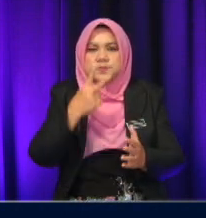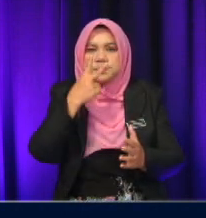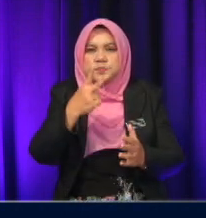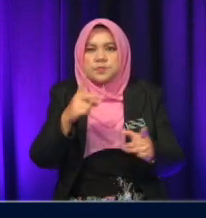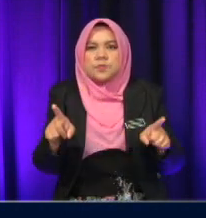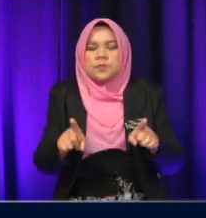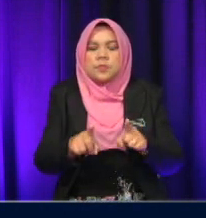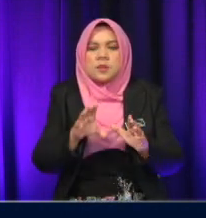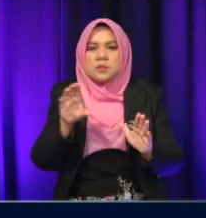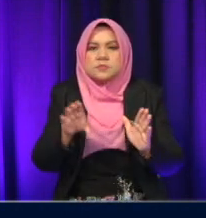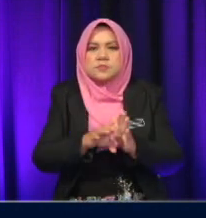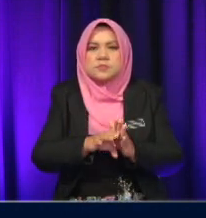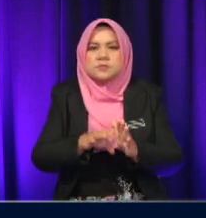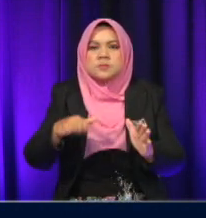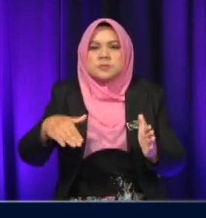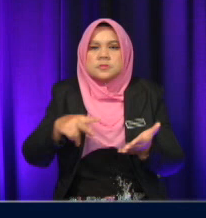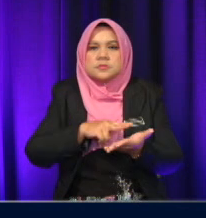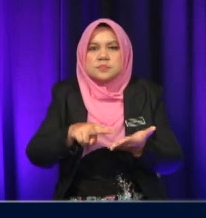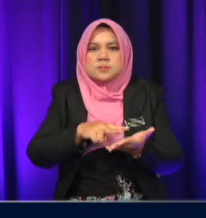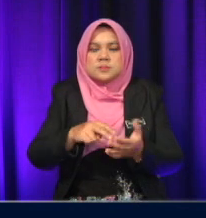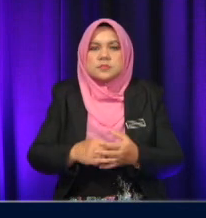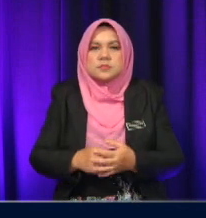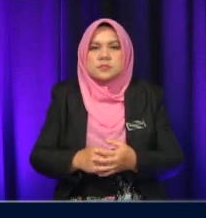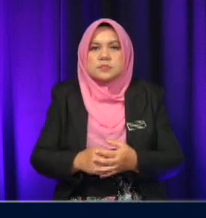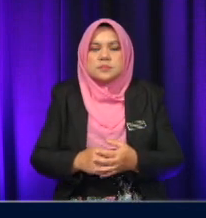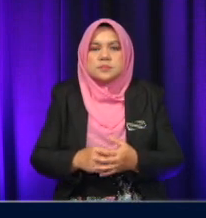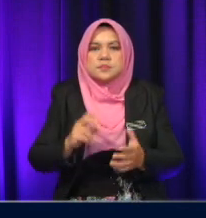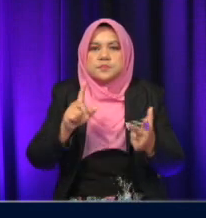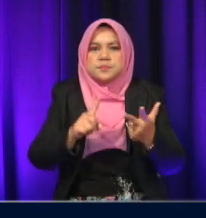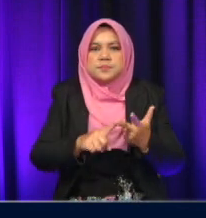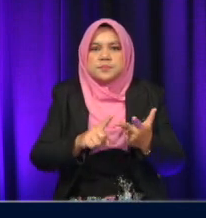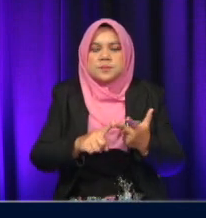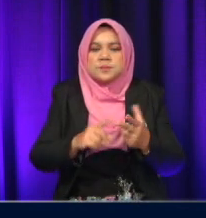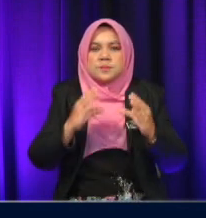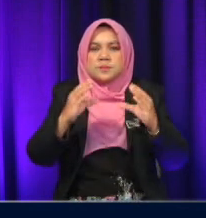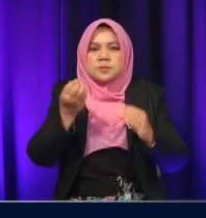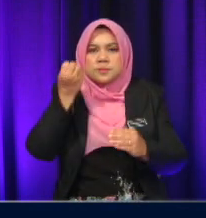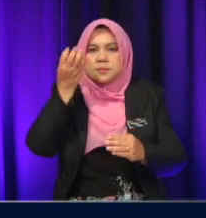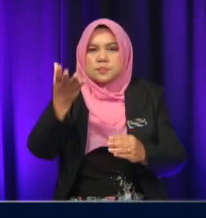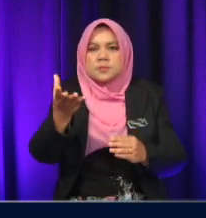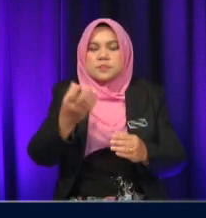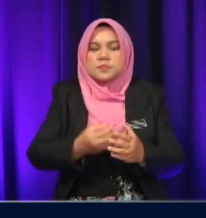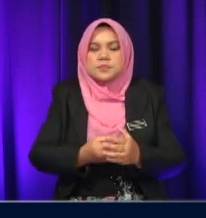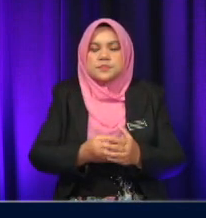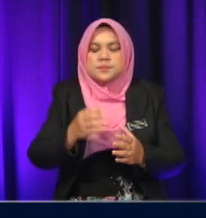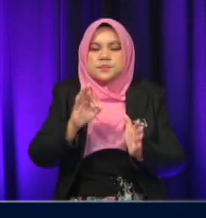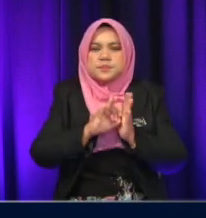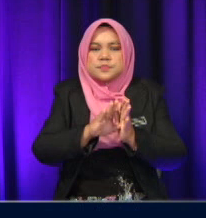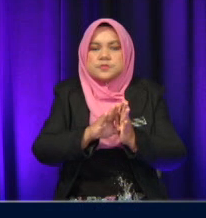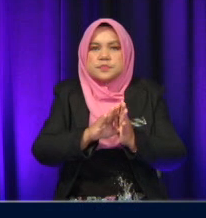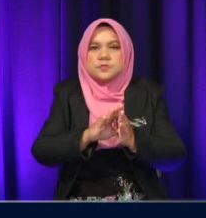tu. Belum lagi baca. Faktanya. Jadi, yang ketiga, kaedahnya ialah penyampaian fakta.